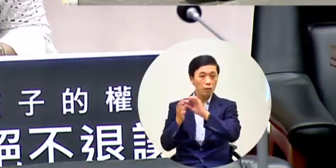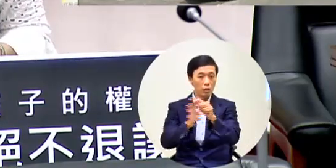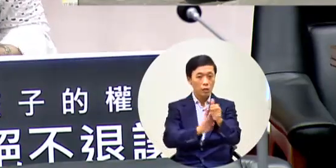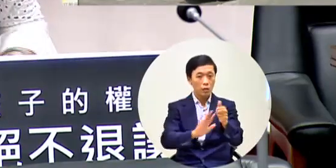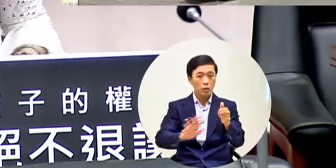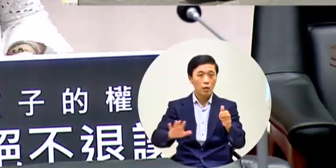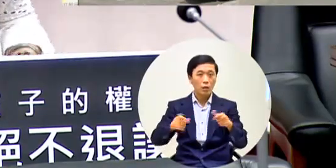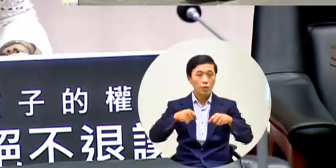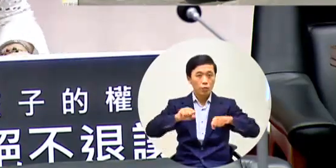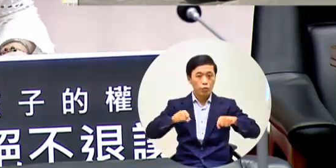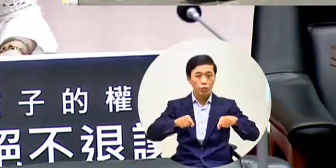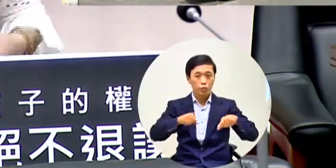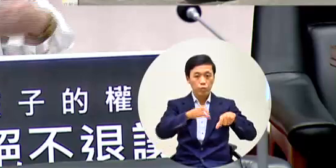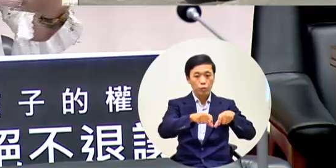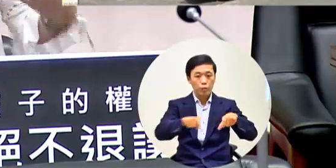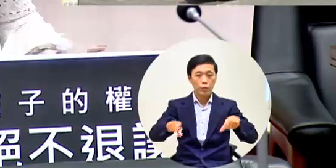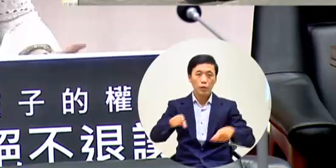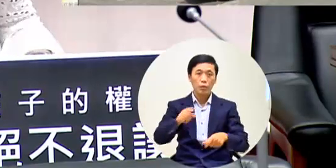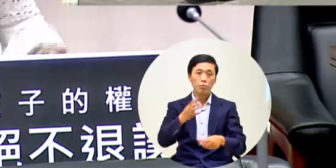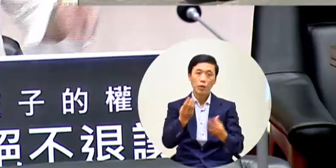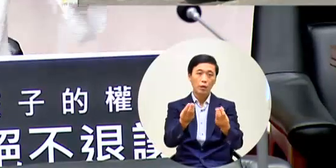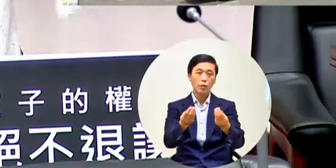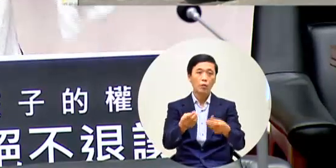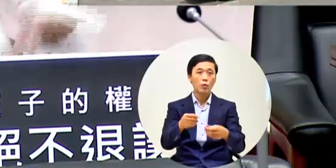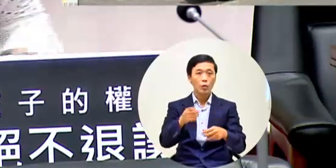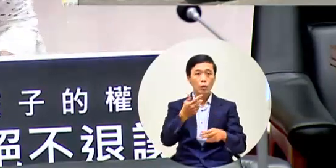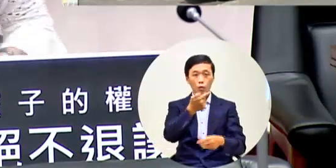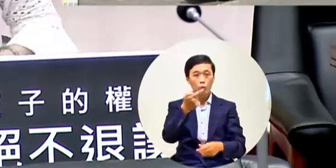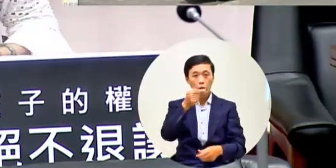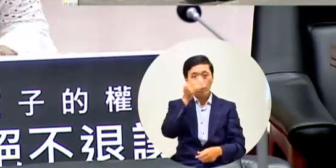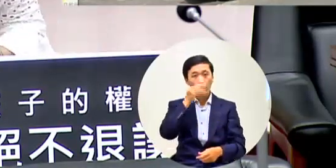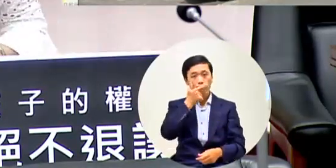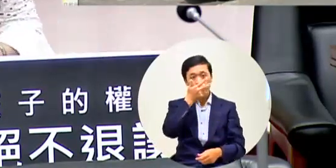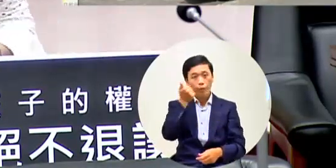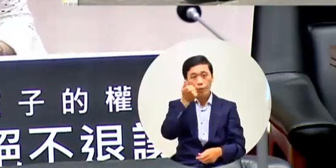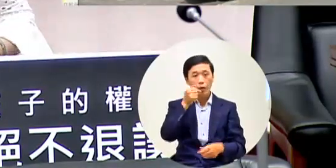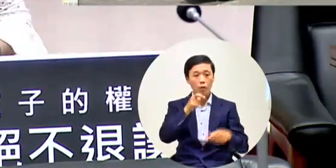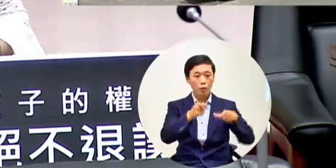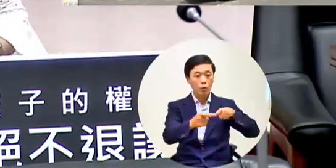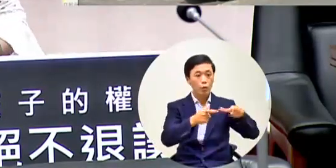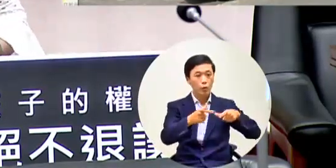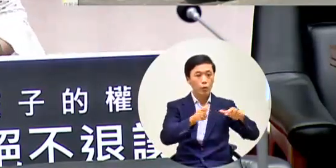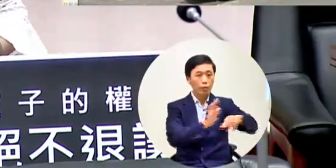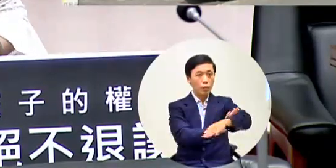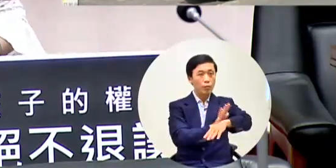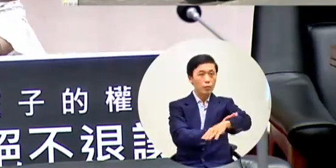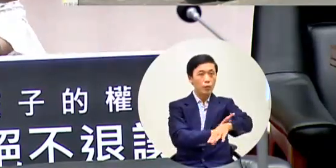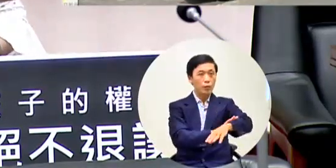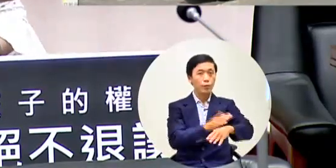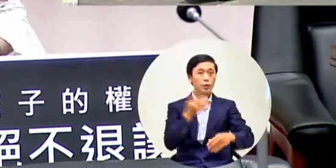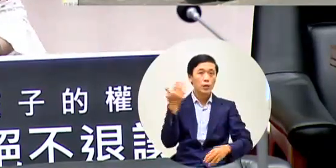机车都没有地方可以放。那最方便的都是放在公园的旁边哈，那因为那